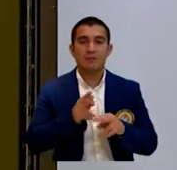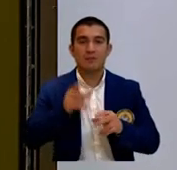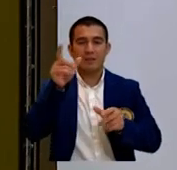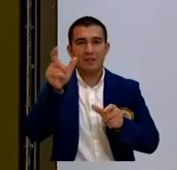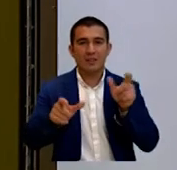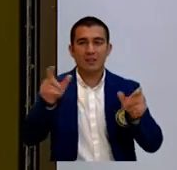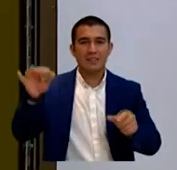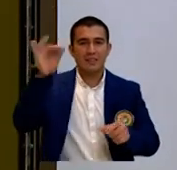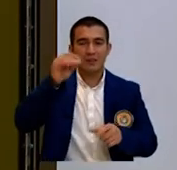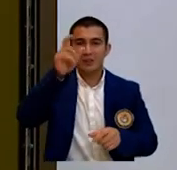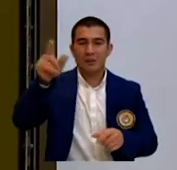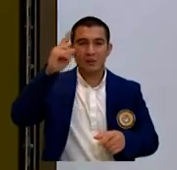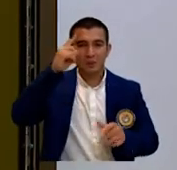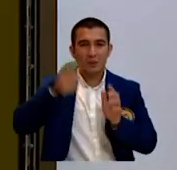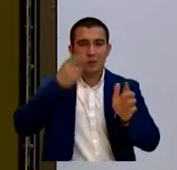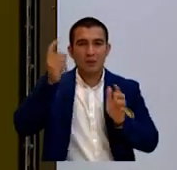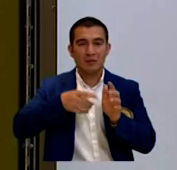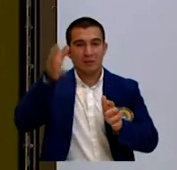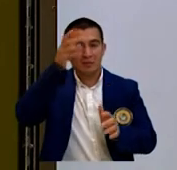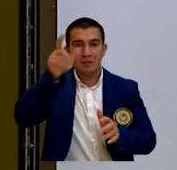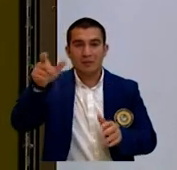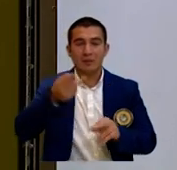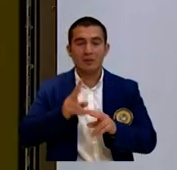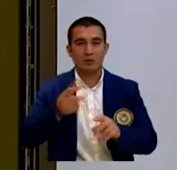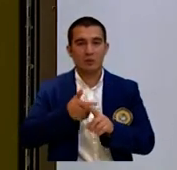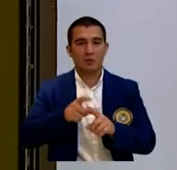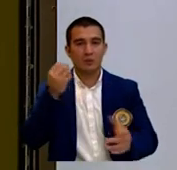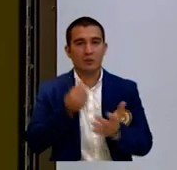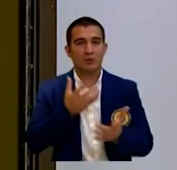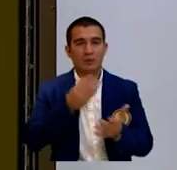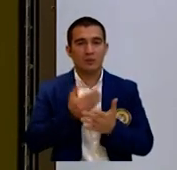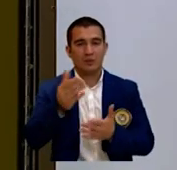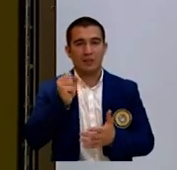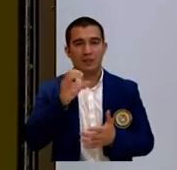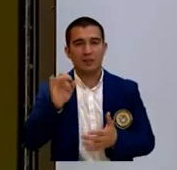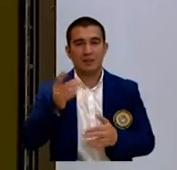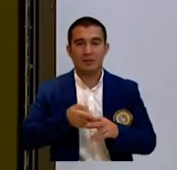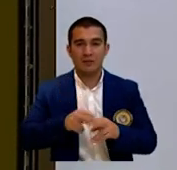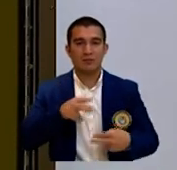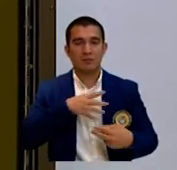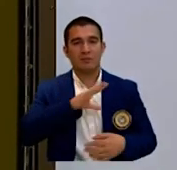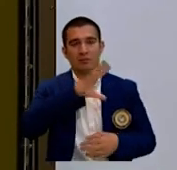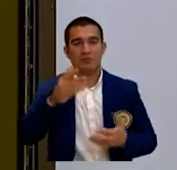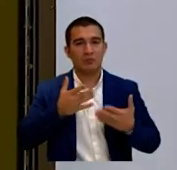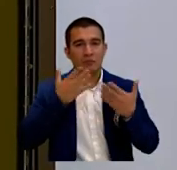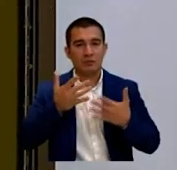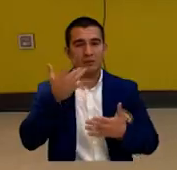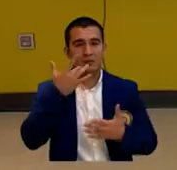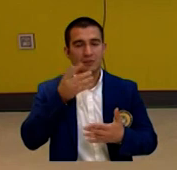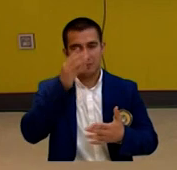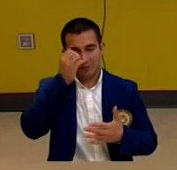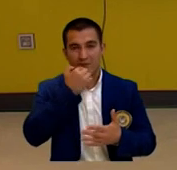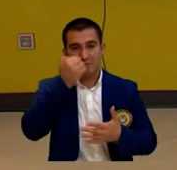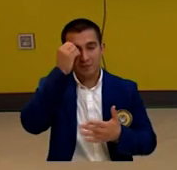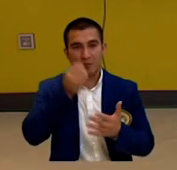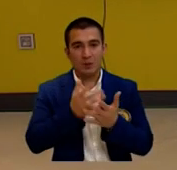tarixchilarga o'sha davr tarixini o'rganish uchun ham qimmatli asarlar bo'lib xizmat qilib kelmoqda.